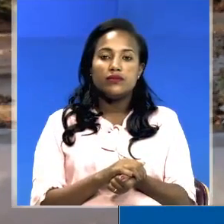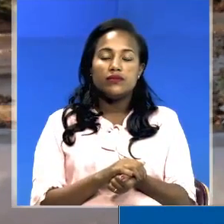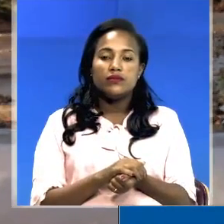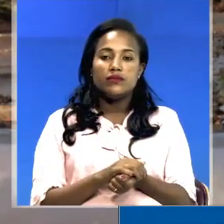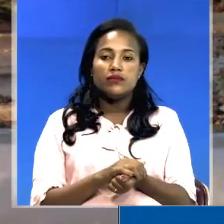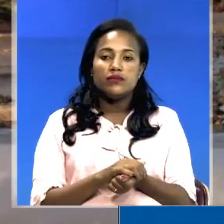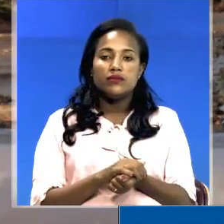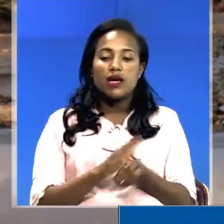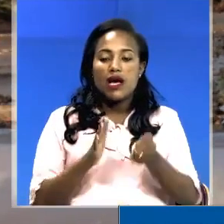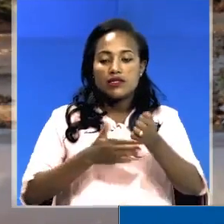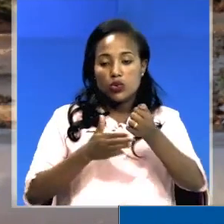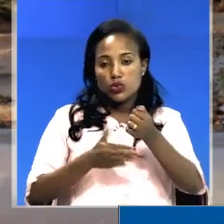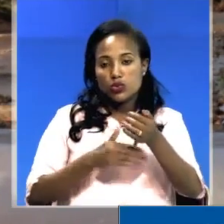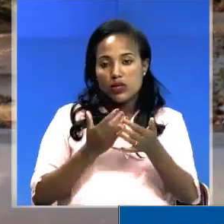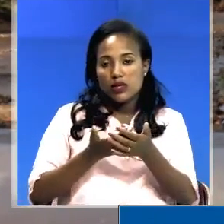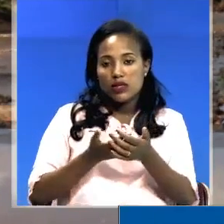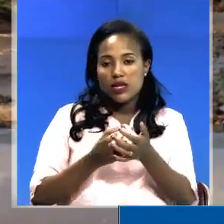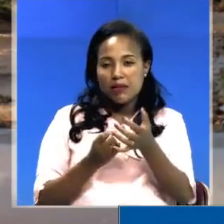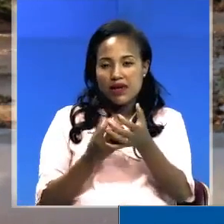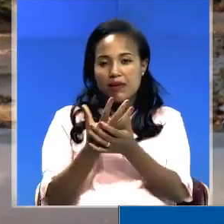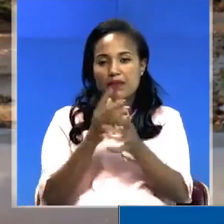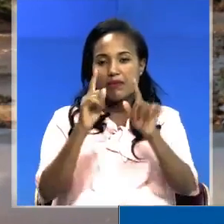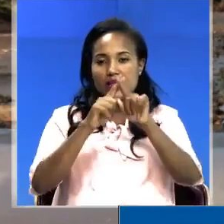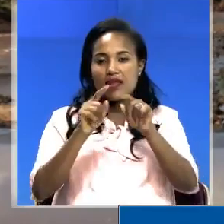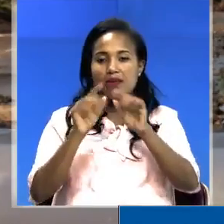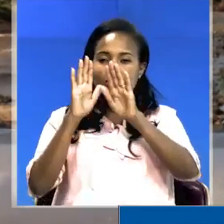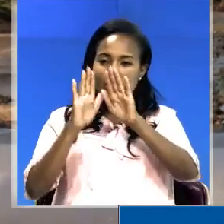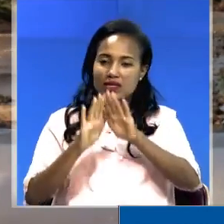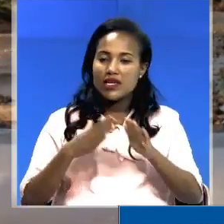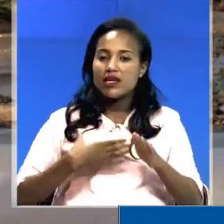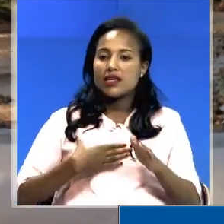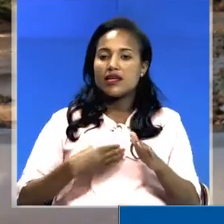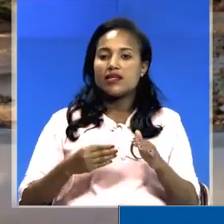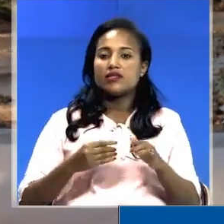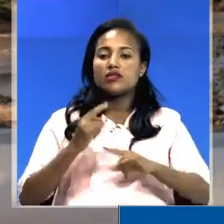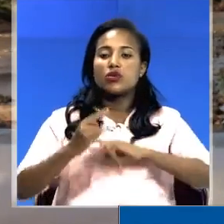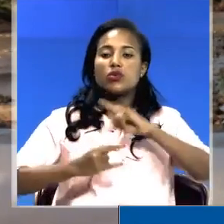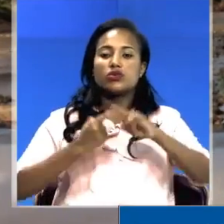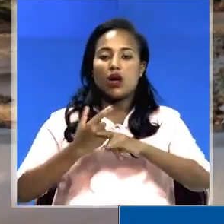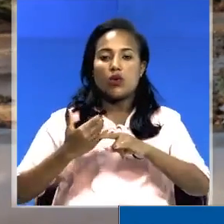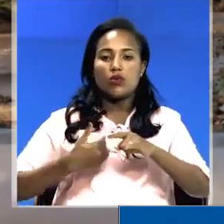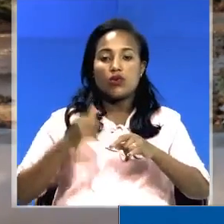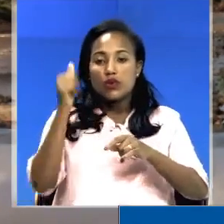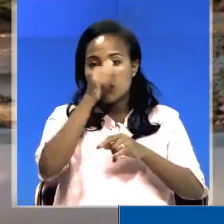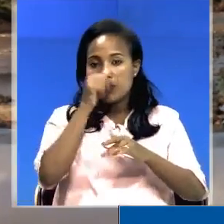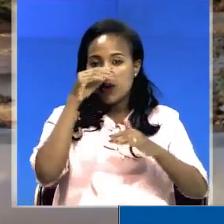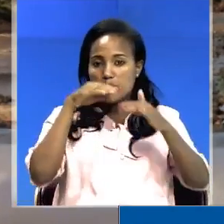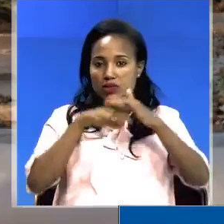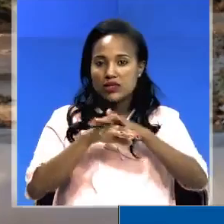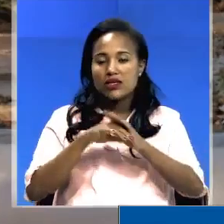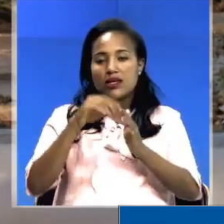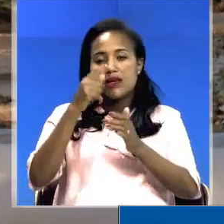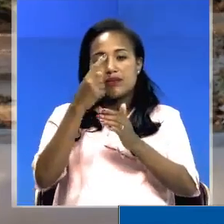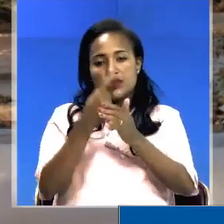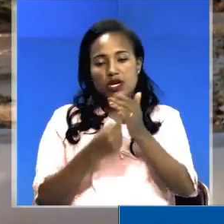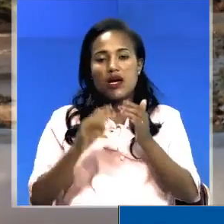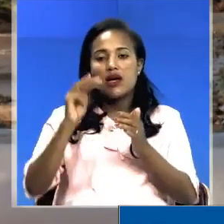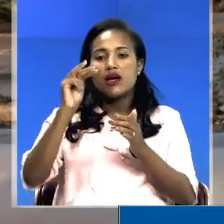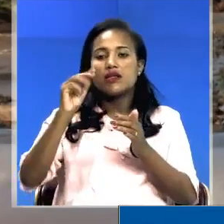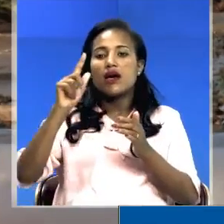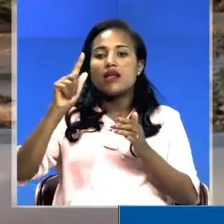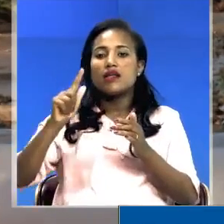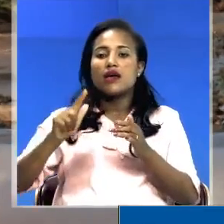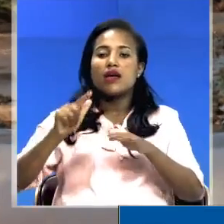አሳዎቹ ለመራባት በተለይ እዚህ ብርቅዬ የነጭ አሳ ዘሮች ኢትዮጵያ ውስጥ ከኢትዮጵያም ጣና ብቻ የሚገኙ